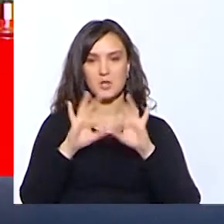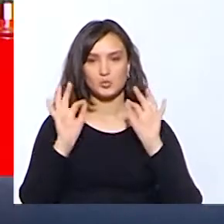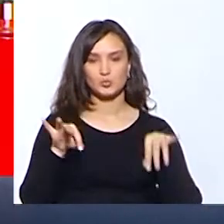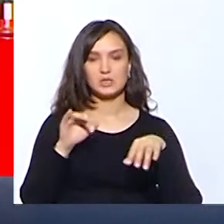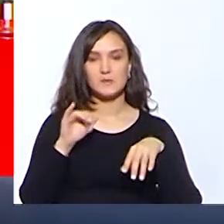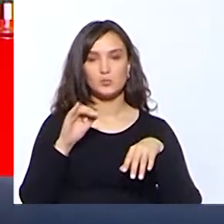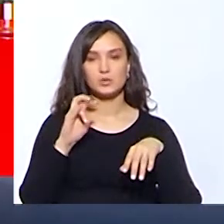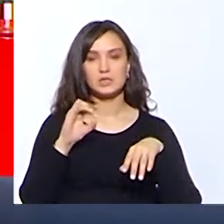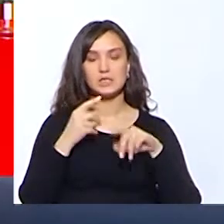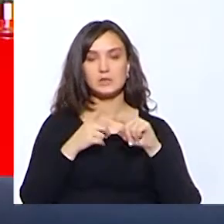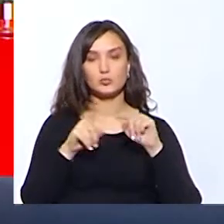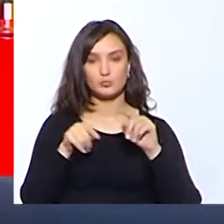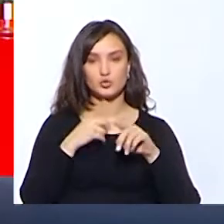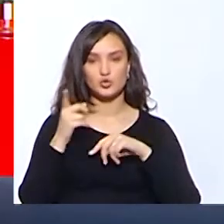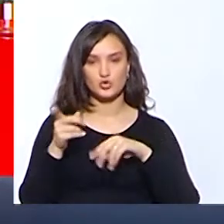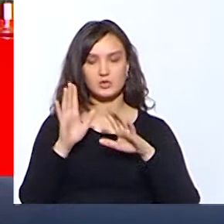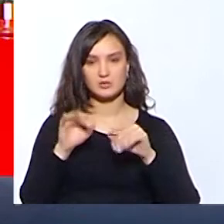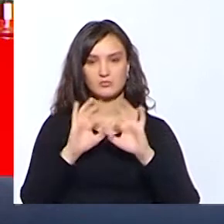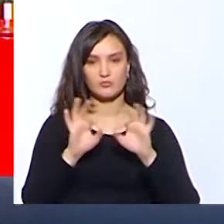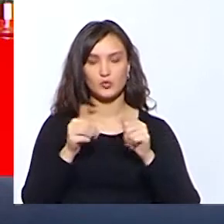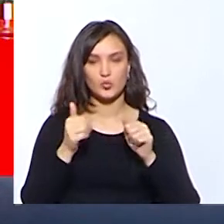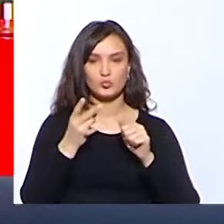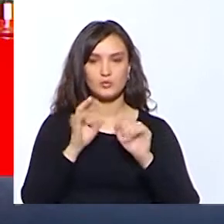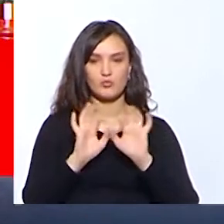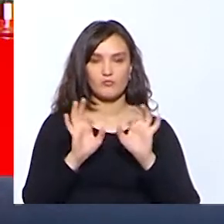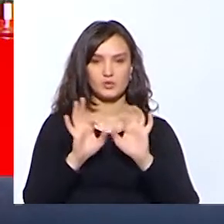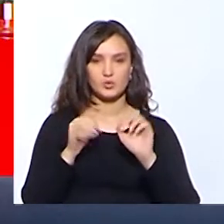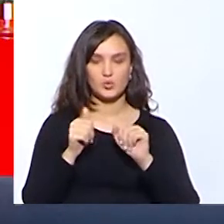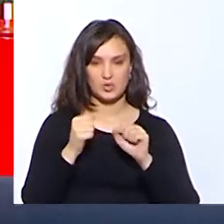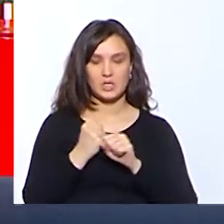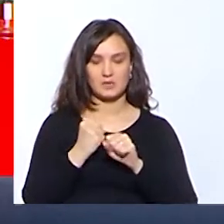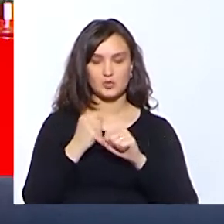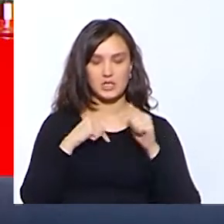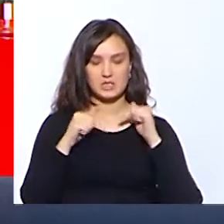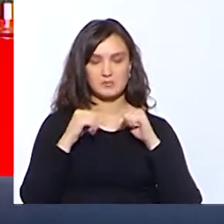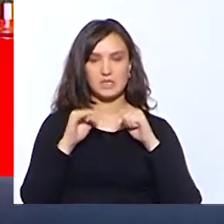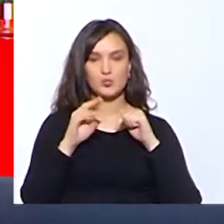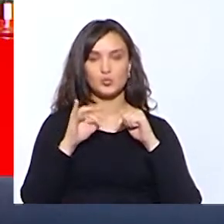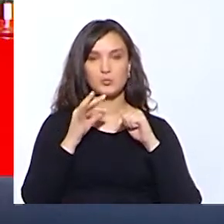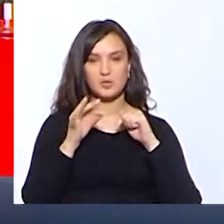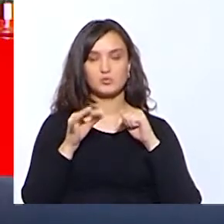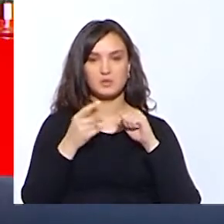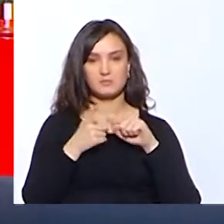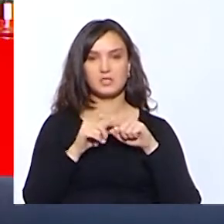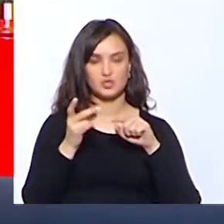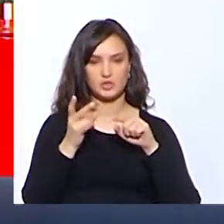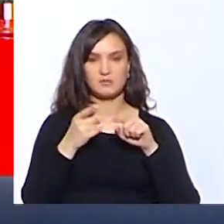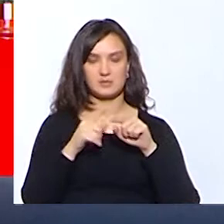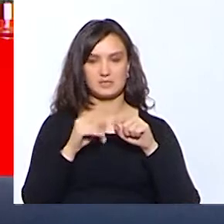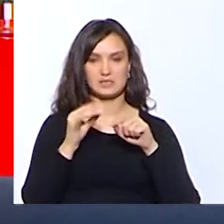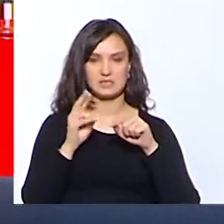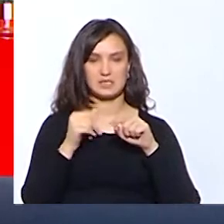იმიტომ რომ ეს შორს წაგვიყვანს, რომ მოუყვეთ როგორ ახორციელებს ორგანიზმი იმუნურ პასუხს, მაგრამ მას ძალიან სჭირდება